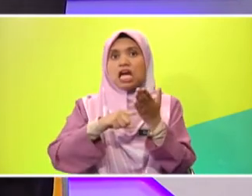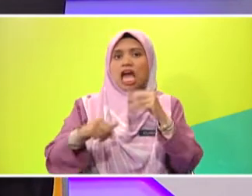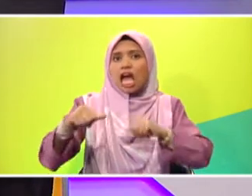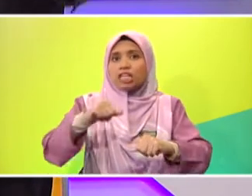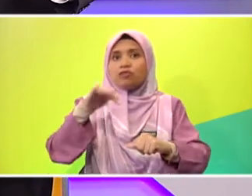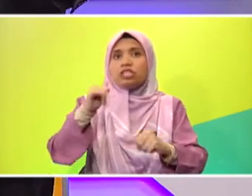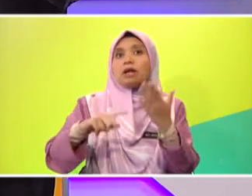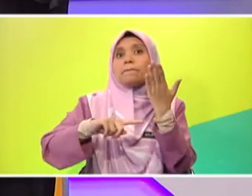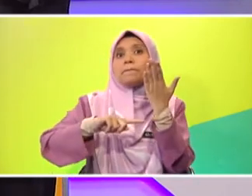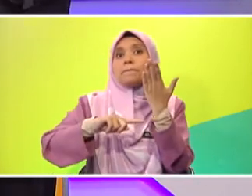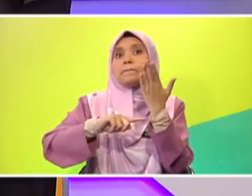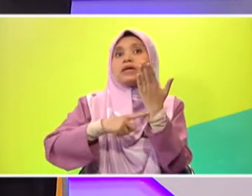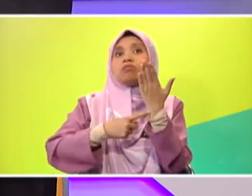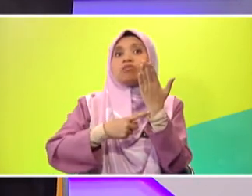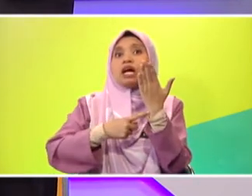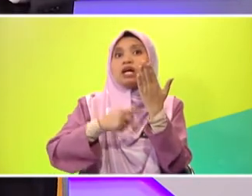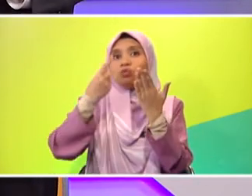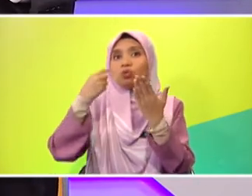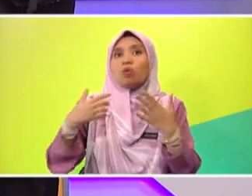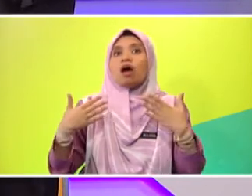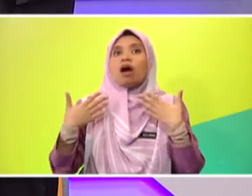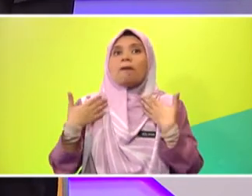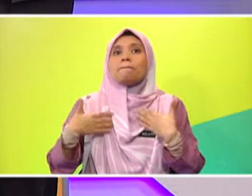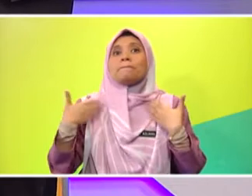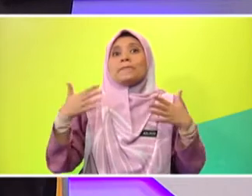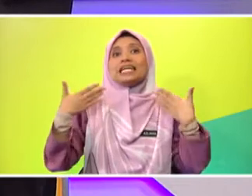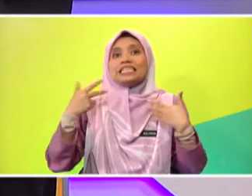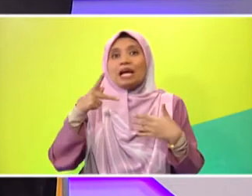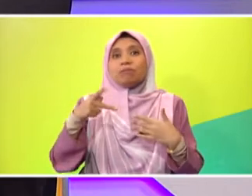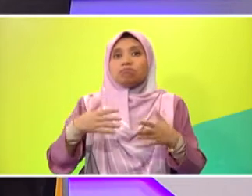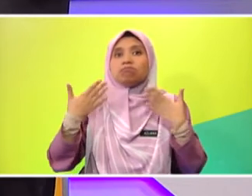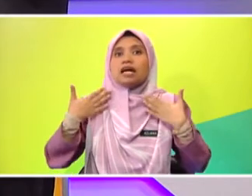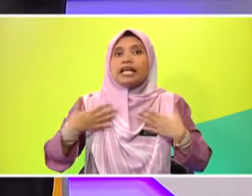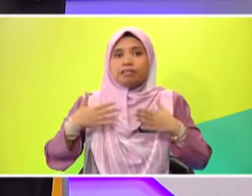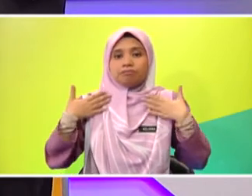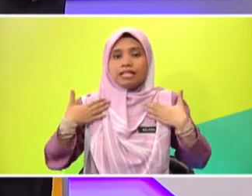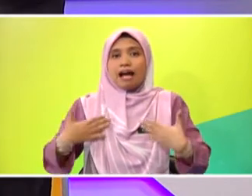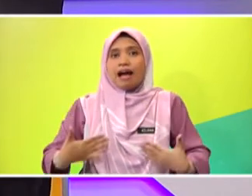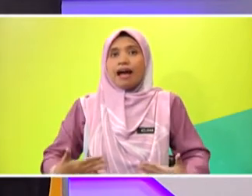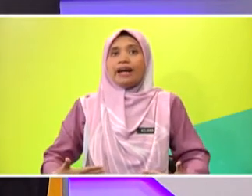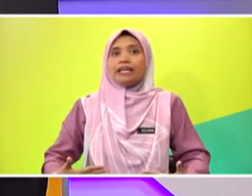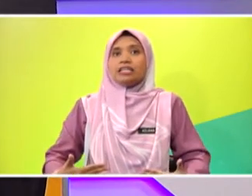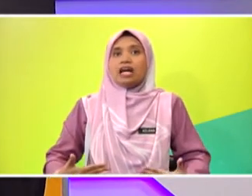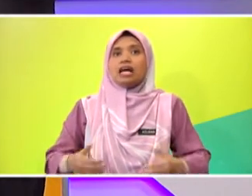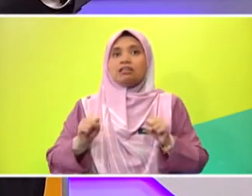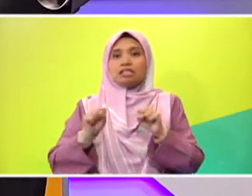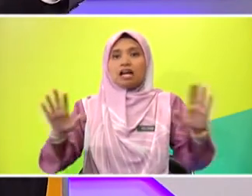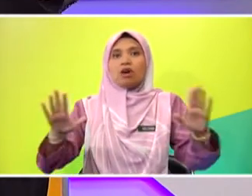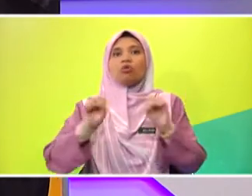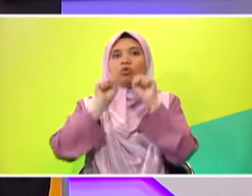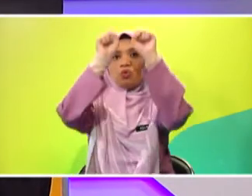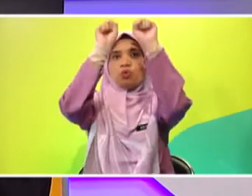equity permulaan the untuk memanaskan badan kita untuk memberi renang ngadirenggo otak kita Sebelum kita mulai kan